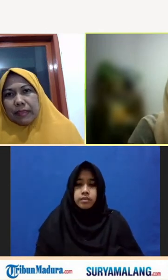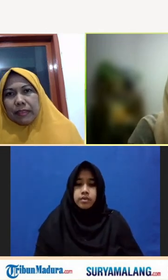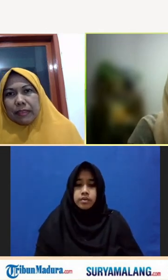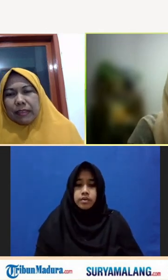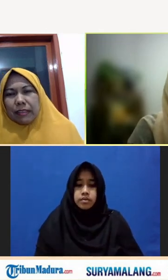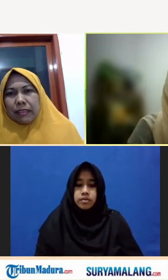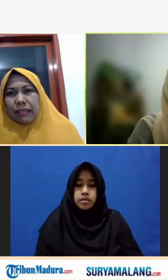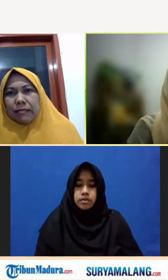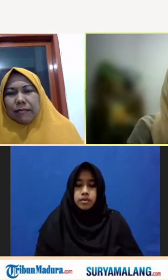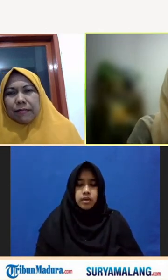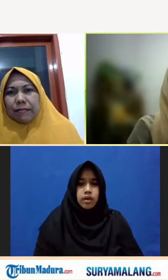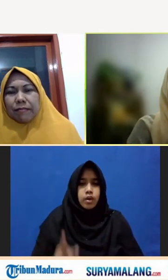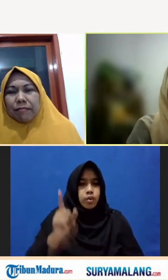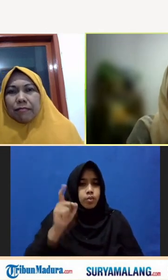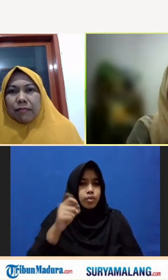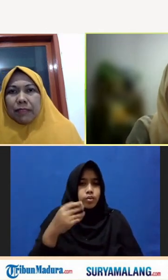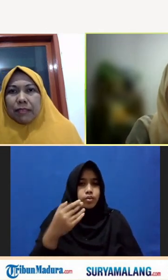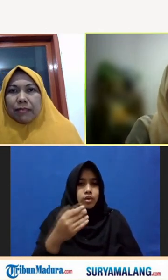Nah, ibu perlu cari itu dulu.